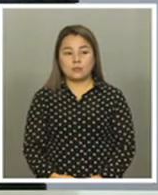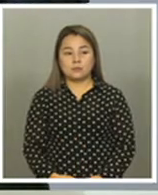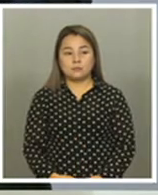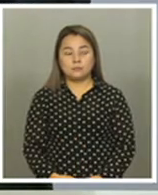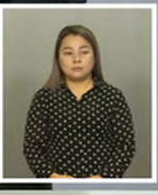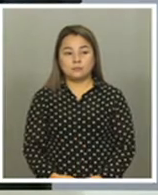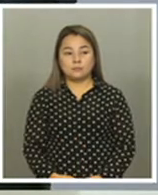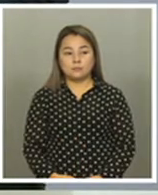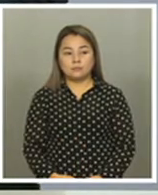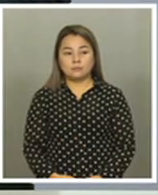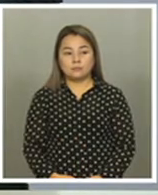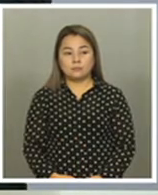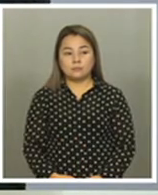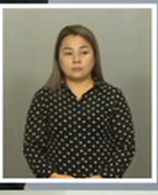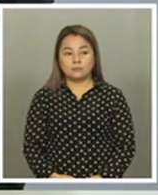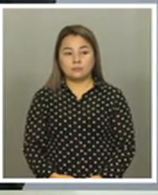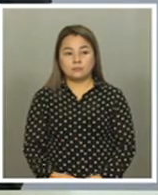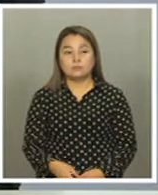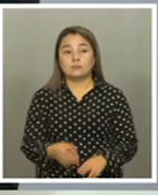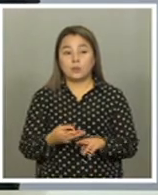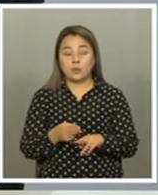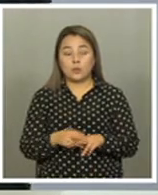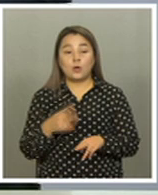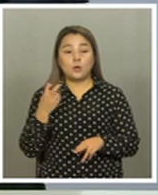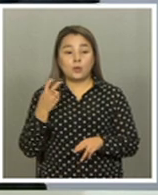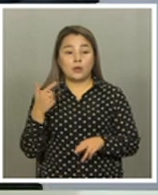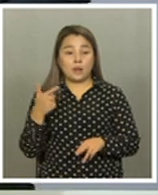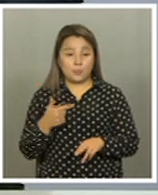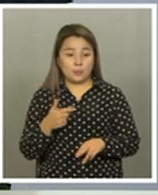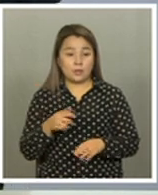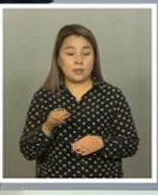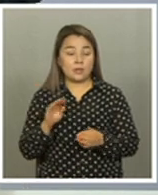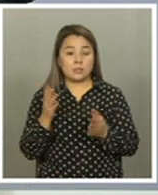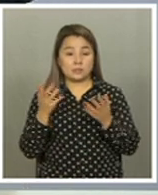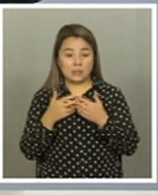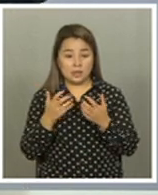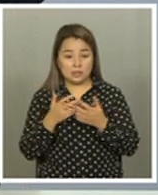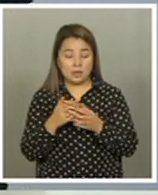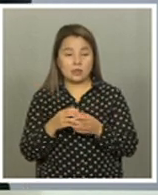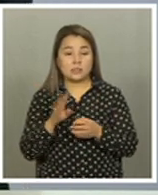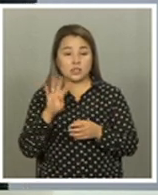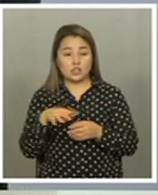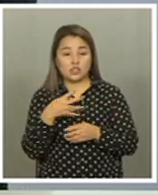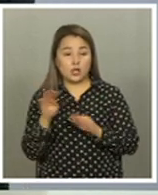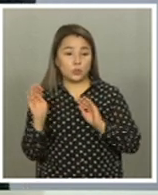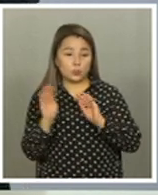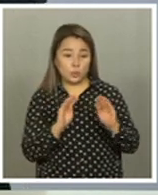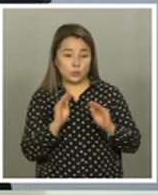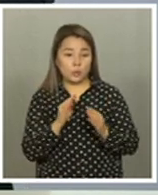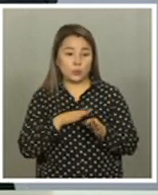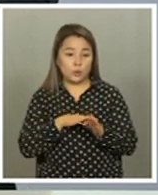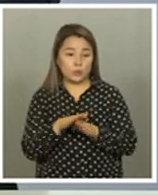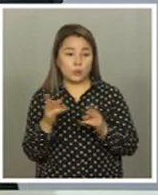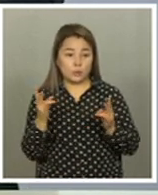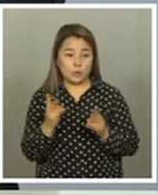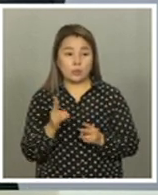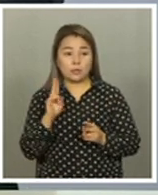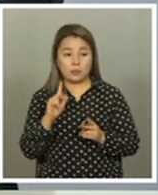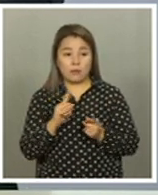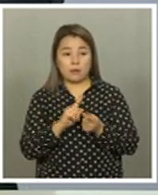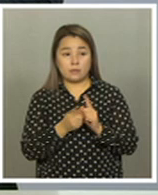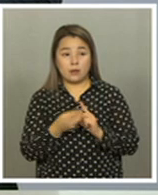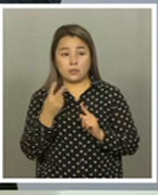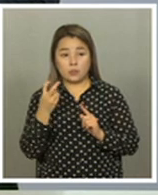200 грамм. Енді осы 200 граммды кестеге жазып, килограммға айналдырайық. Килограммға айналдыру үшін 200-ді